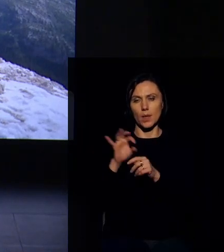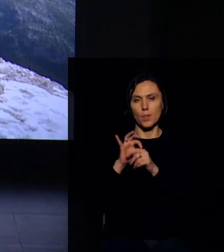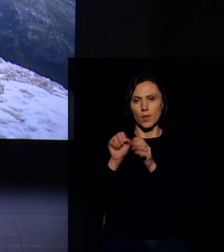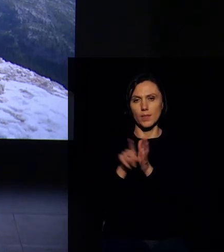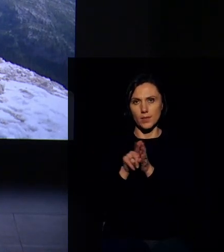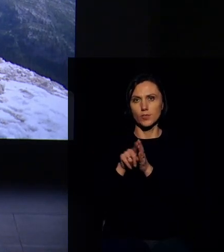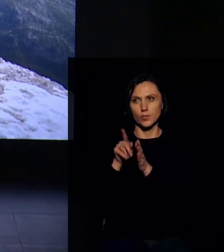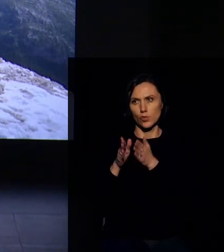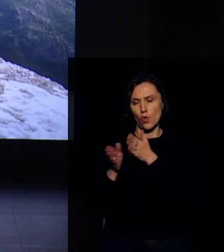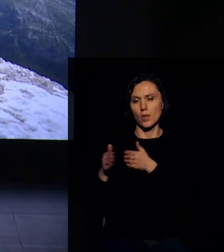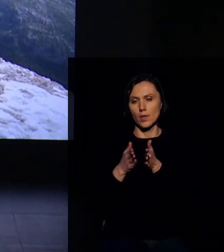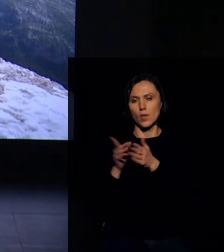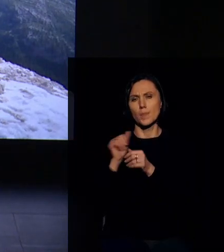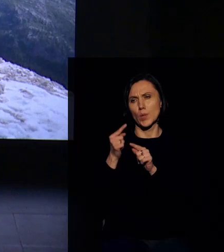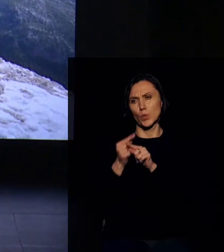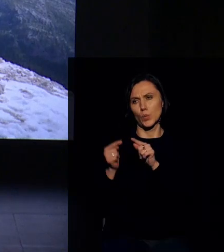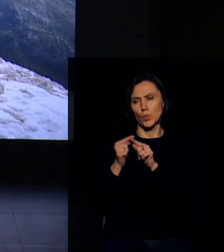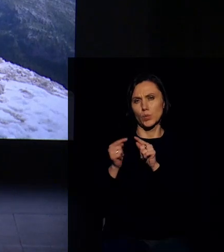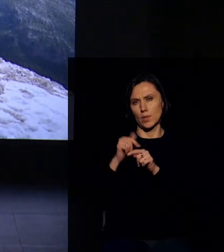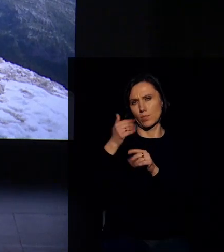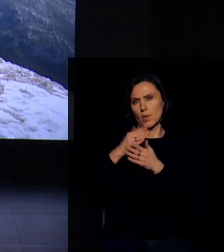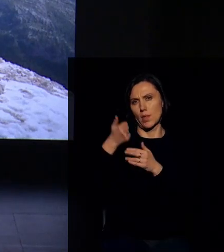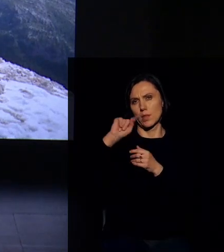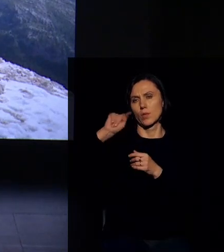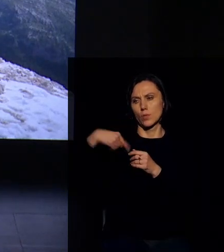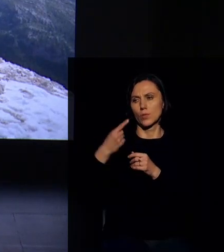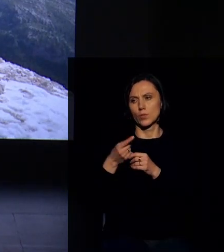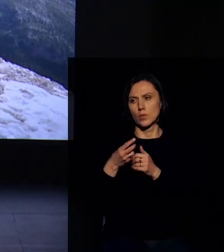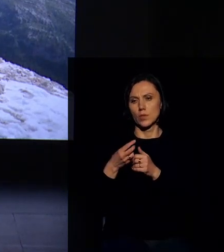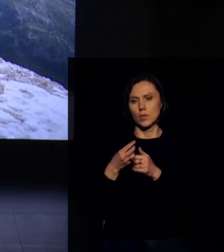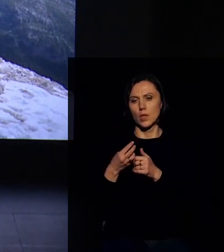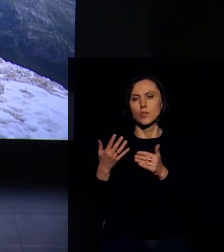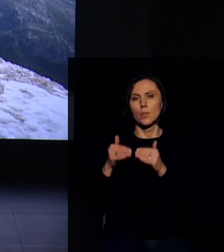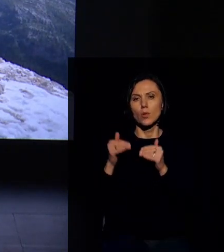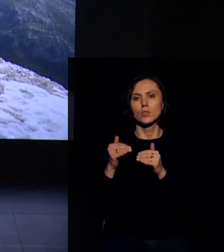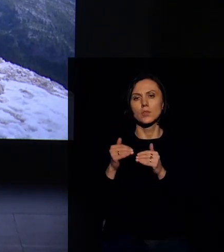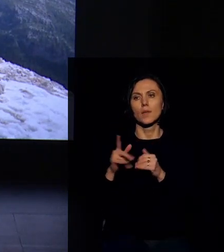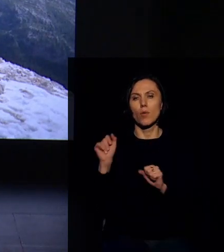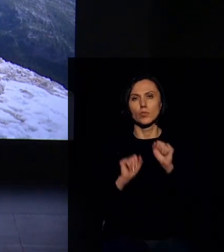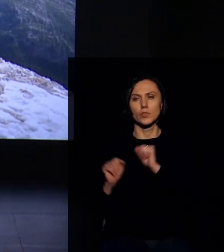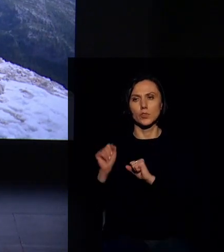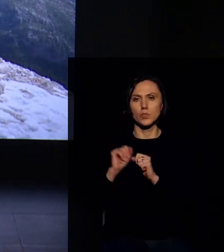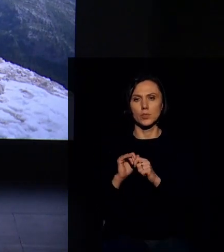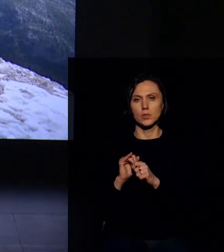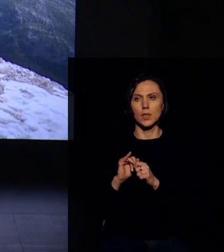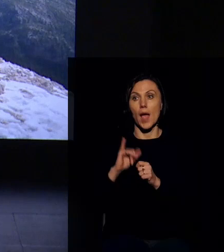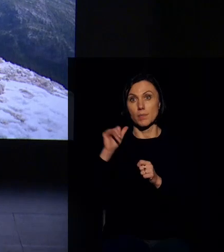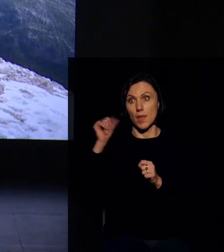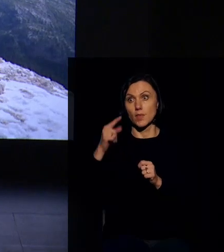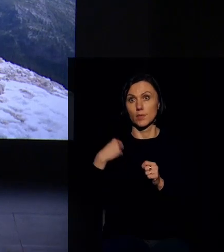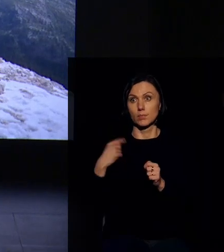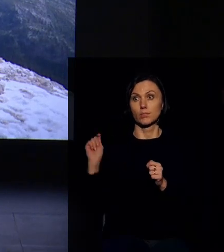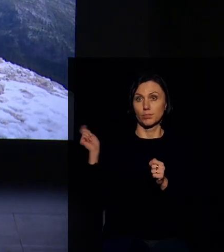też ferata. To jest taka krótka ferata godzinna, na której można sobie potrenować. Jak się przyjeżdża pierwszy raz